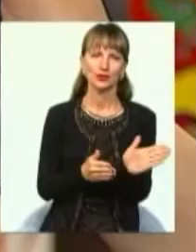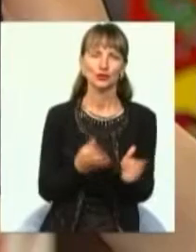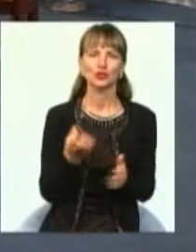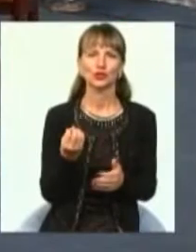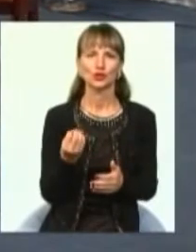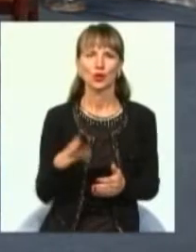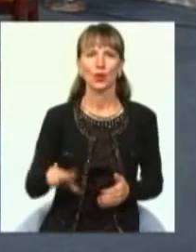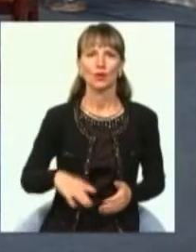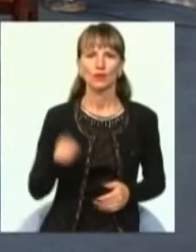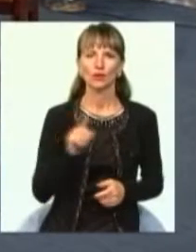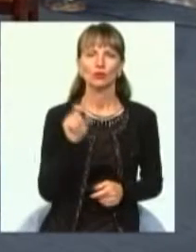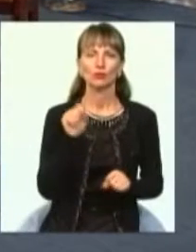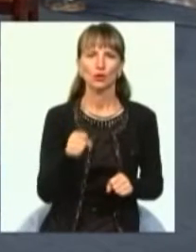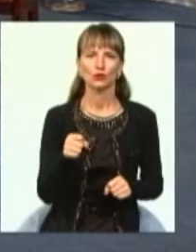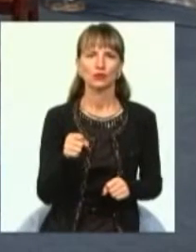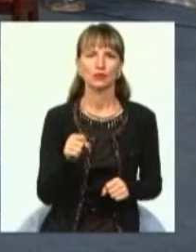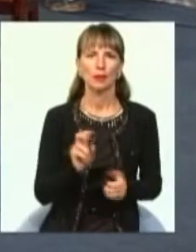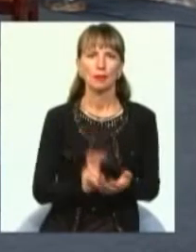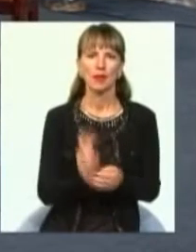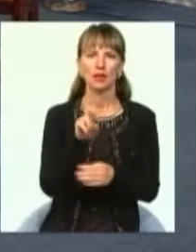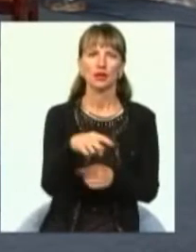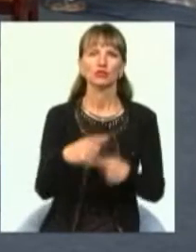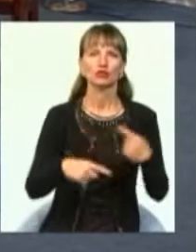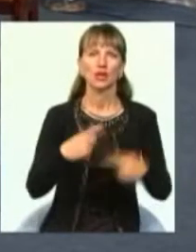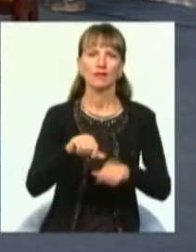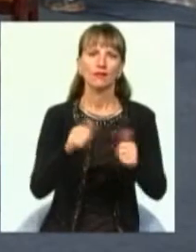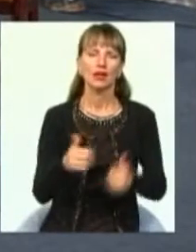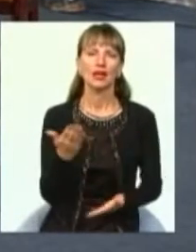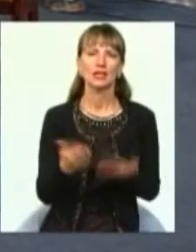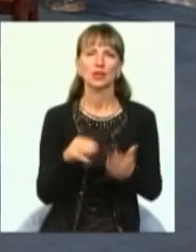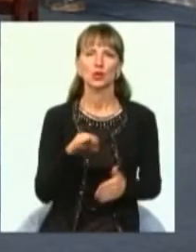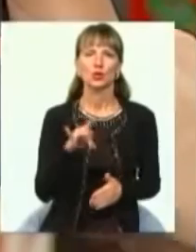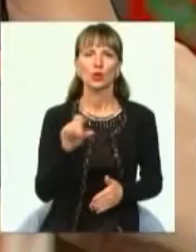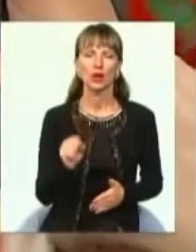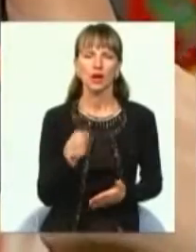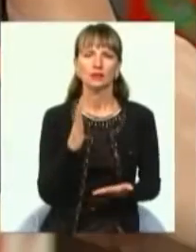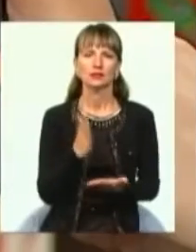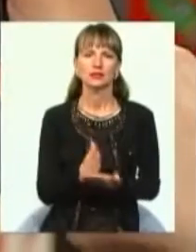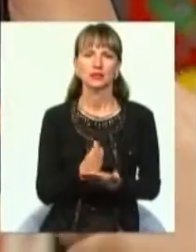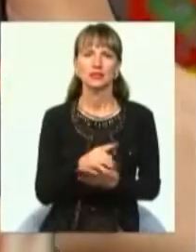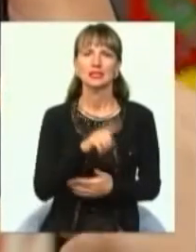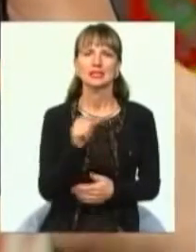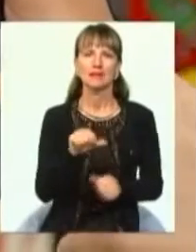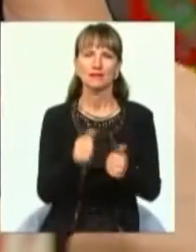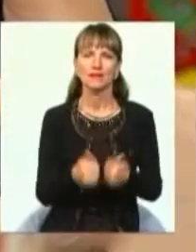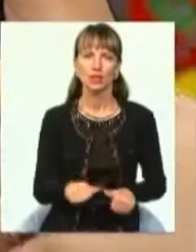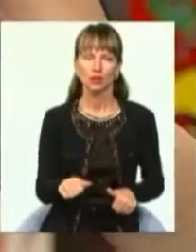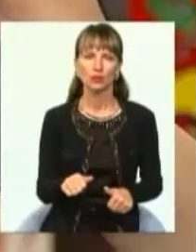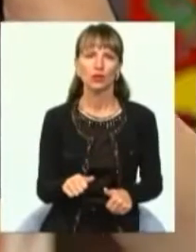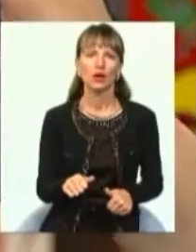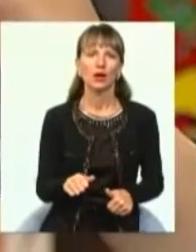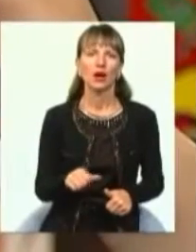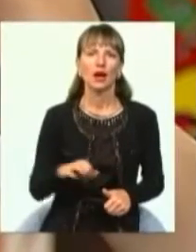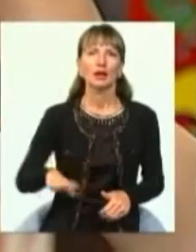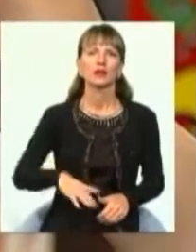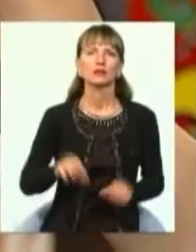перевага у коня в тому, що він може перескакувати через фігурки. Тобто, якщо тура знаходиться якщо за фігуркою, да, вона не може рушити, а кінь